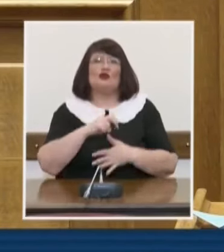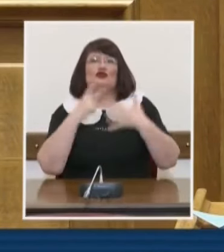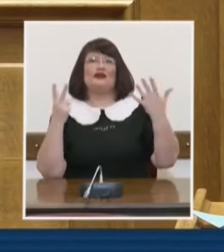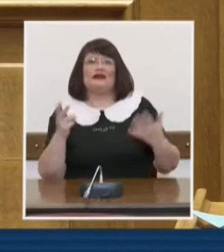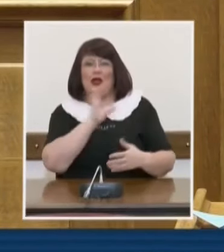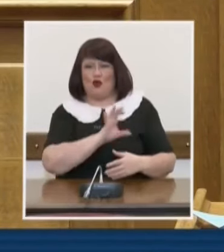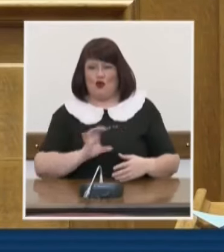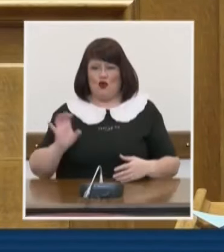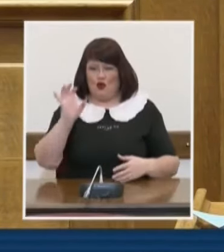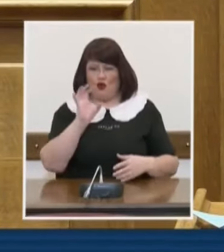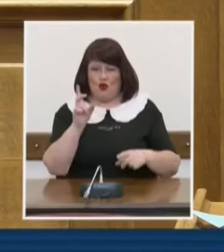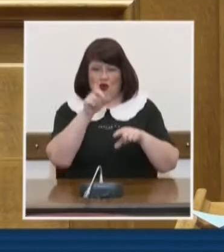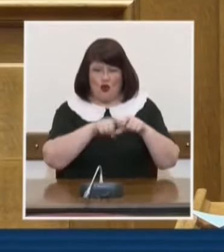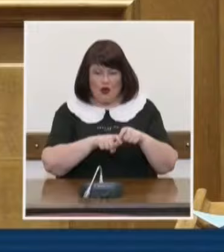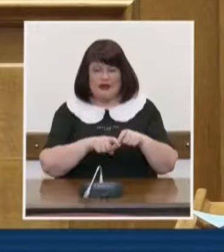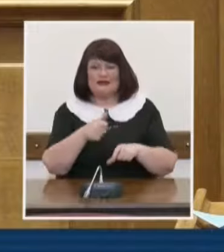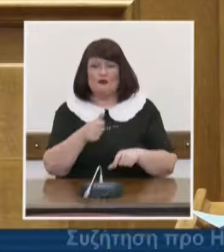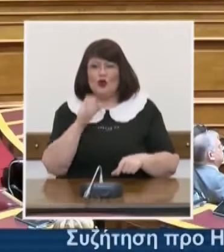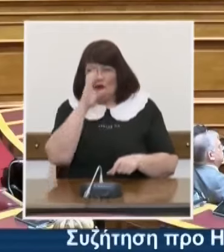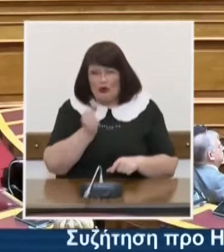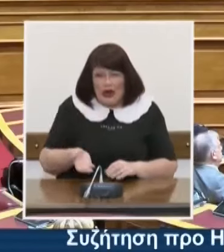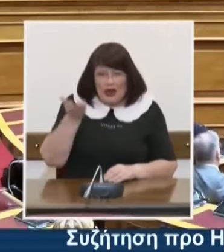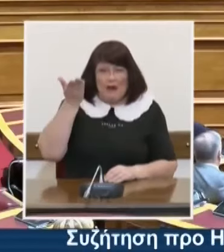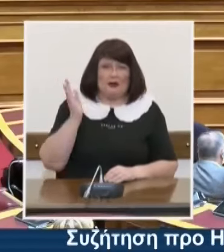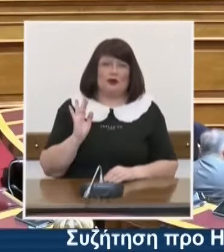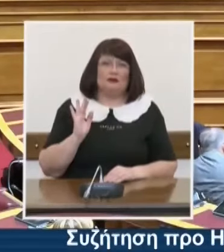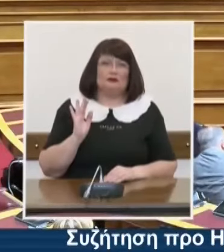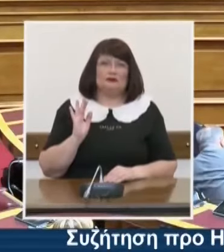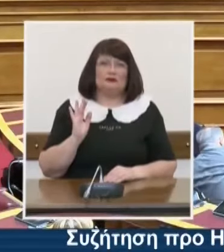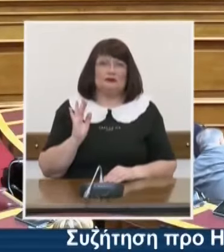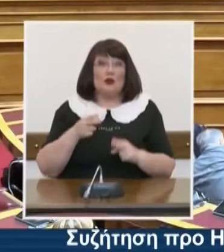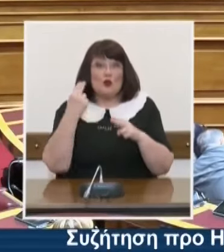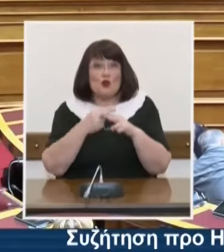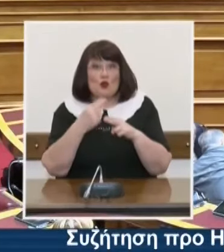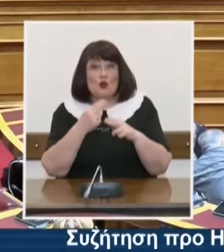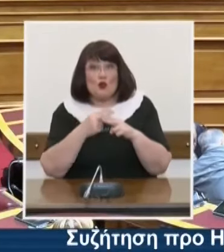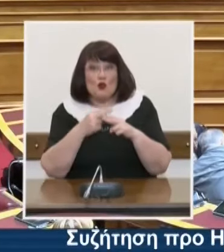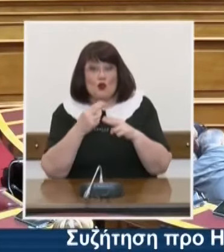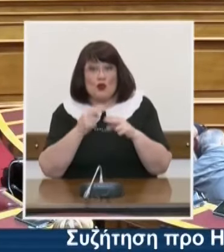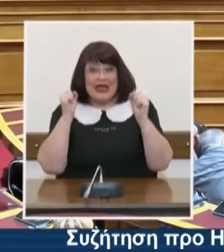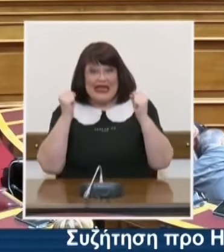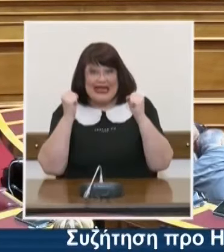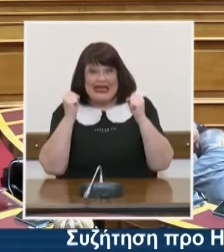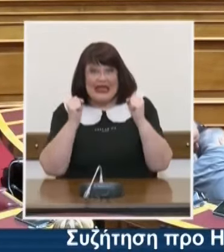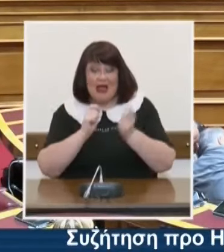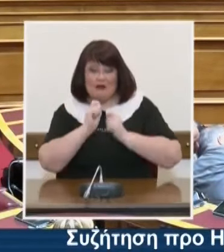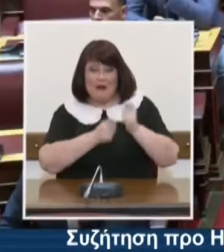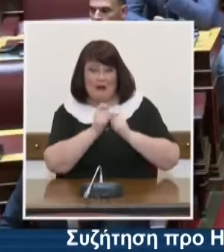η Βουλγαρία. Δηλαδή για την υγεία του ελληνικός λαός, για το πολυτιμότερο αγαθό, πληρώνει τα περισσότερα χρήματα σε όλη την